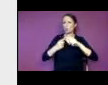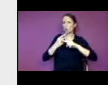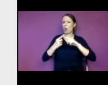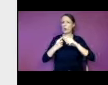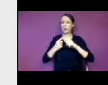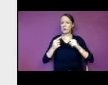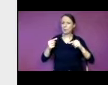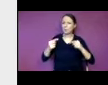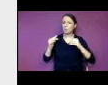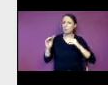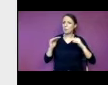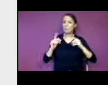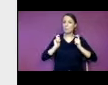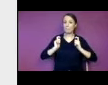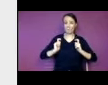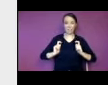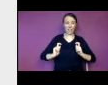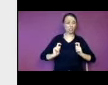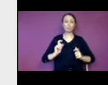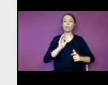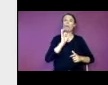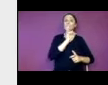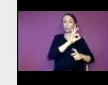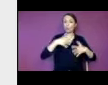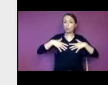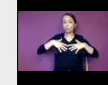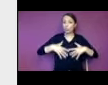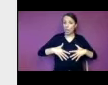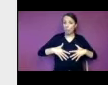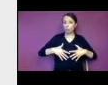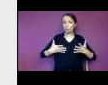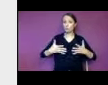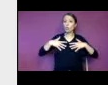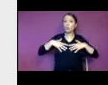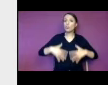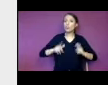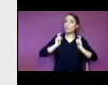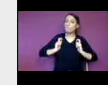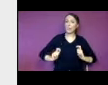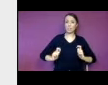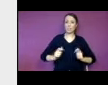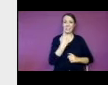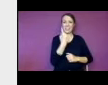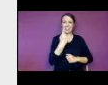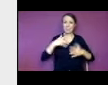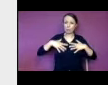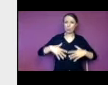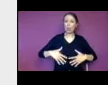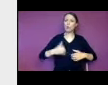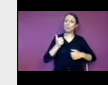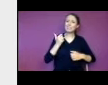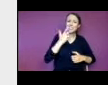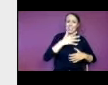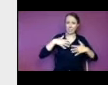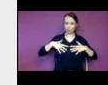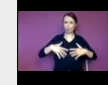taką, jaką ona jest, albo tożsamością wsi, bo też możemy raczej mówić o tożsamościach, a nie jednej tożsamości jednolitej, a tożsamości wsi